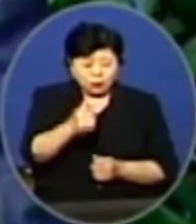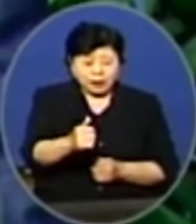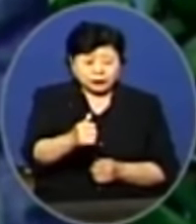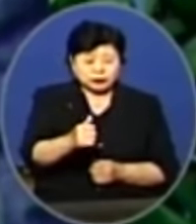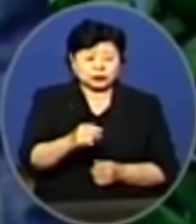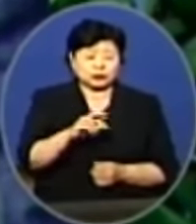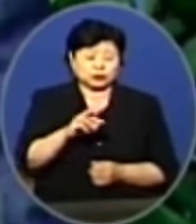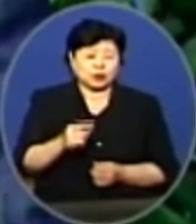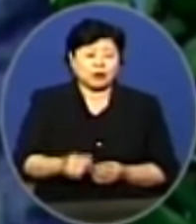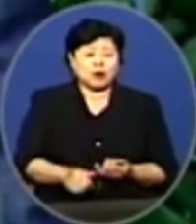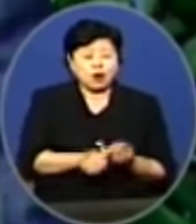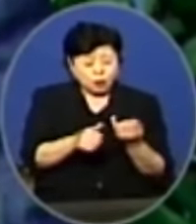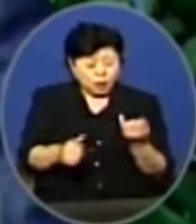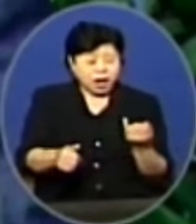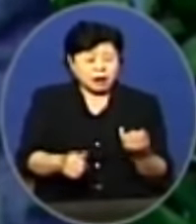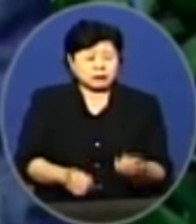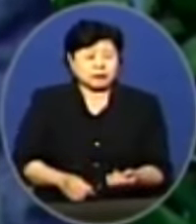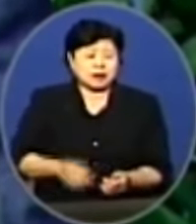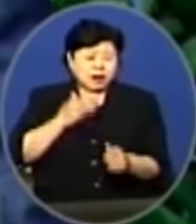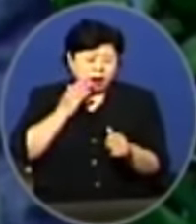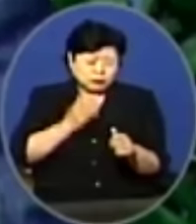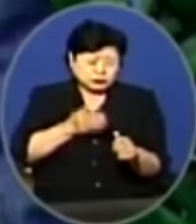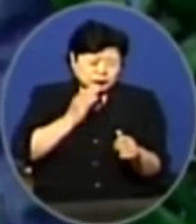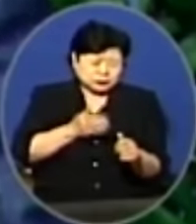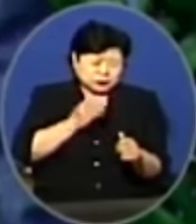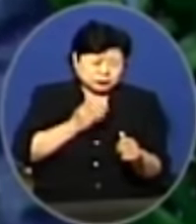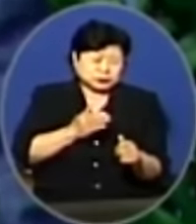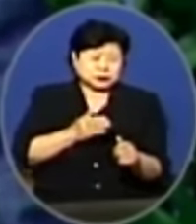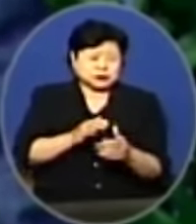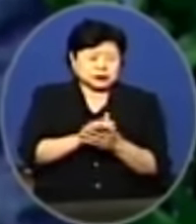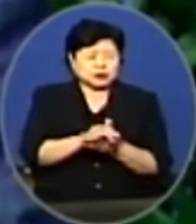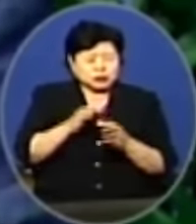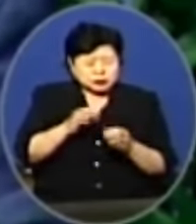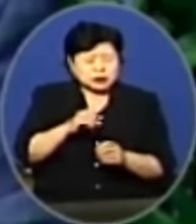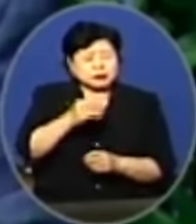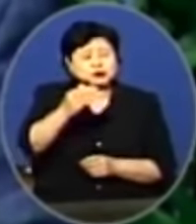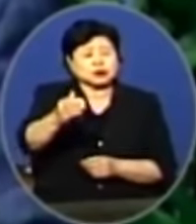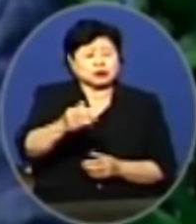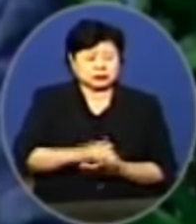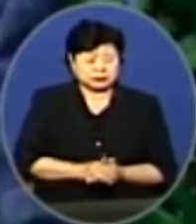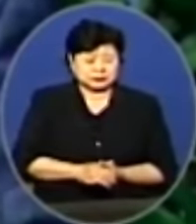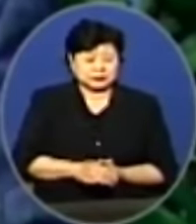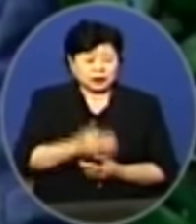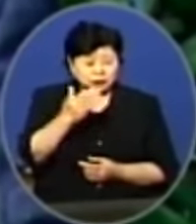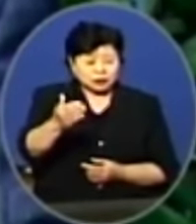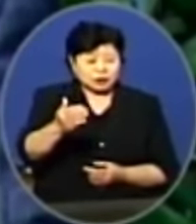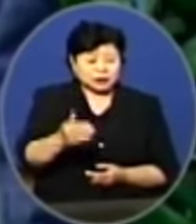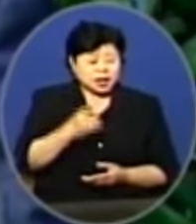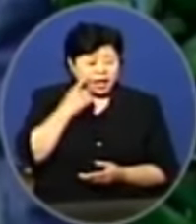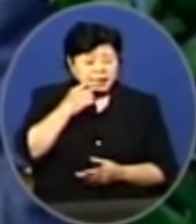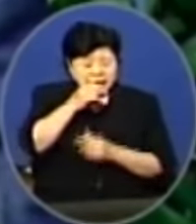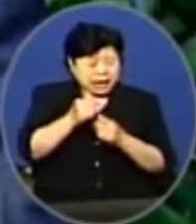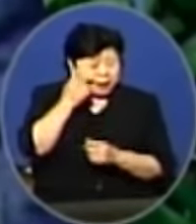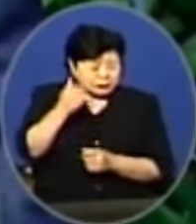재판관도 과부의 끊임없이 부르짖는 기도에 응답해 주었는데, 하물며 너희